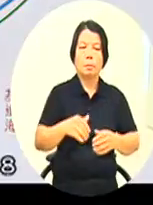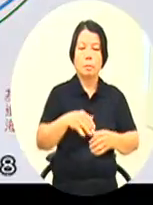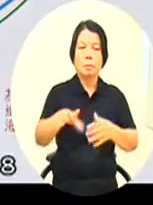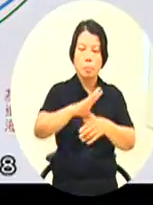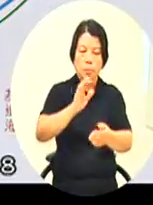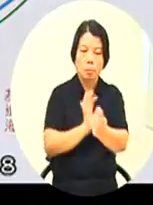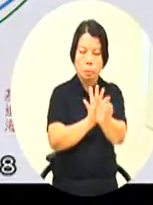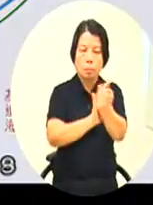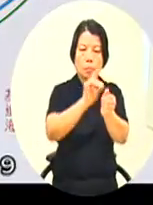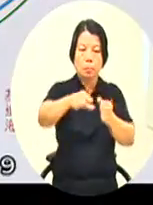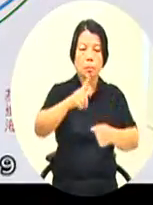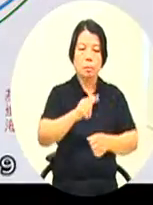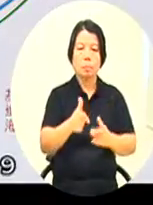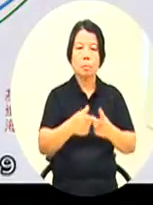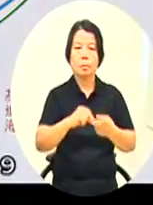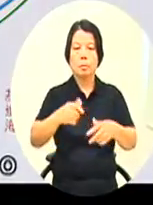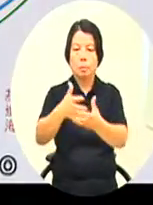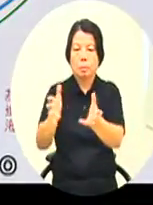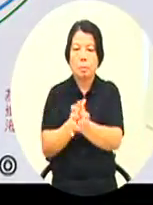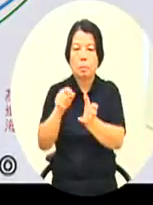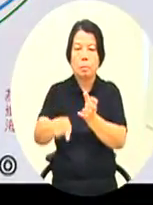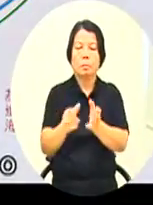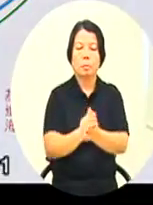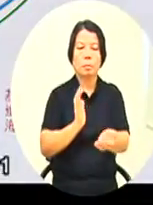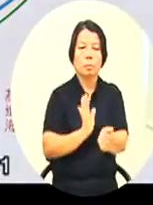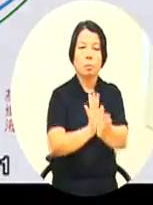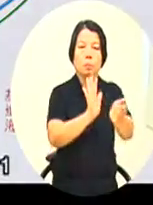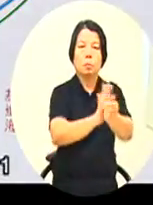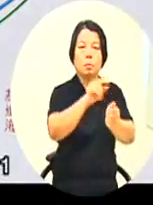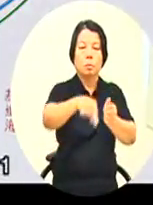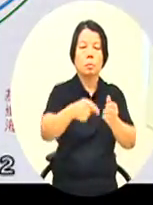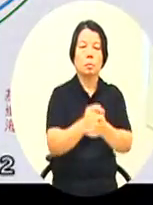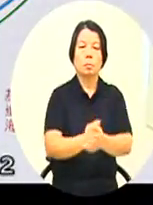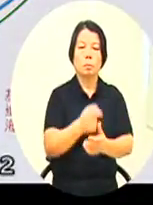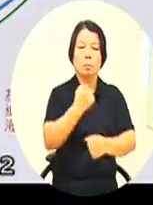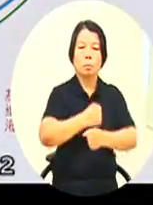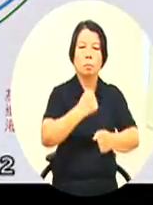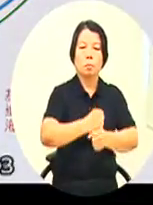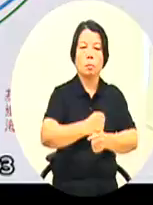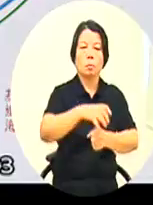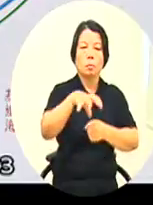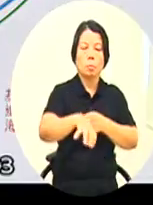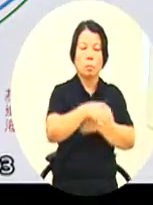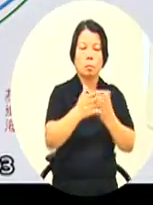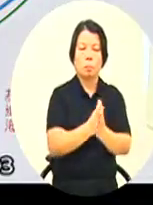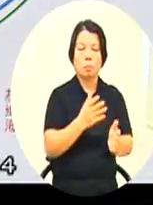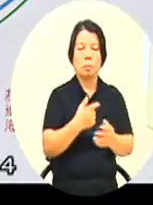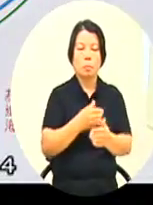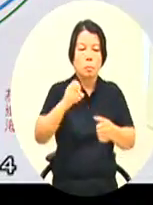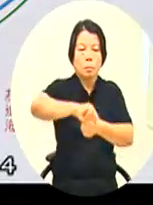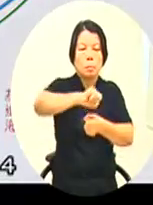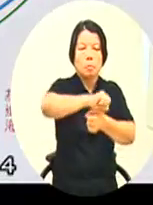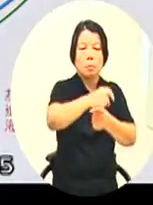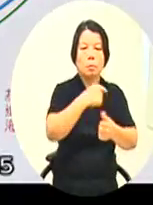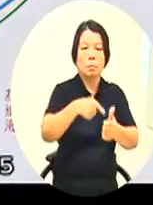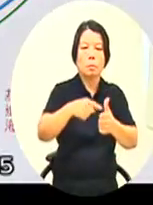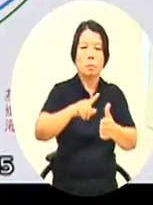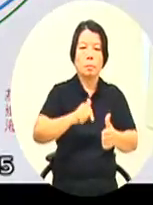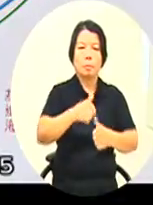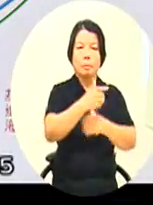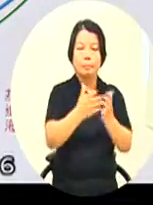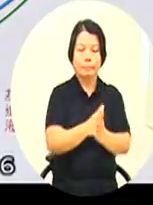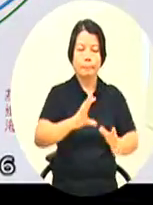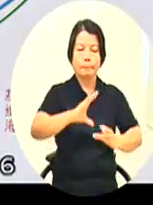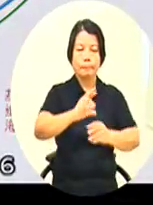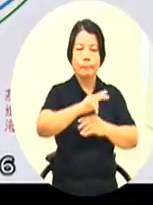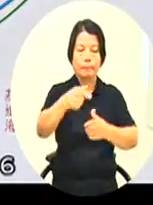持教师或者教师团体他们推动的各种工作坊，来增加教师的整个教学方法的改